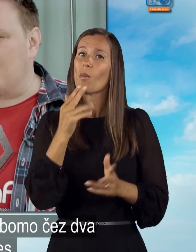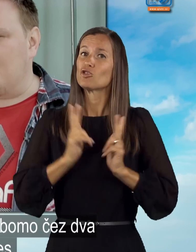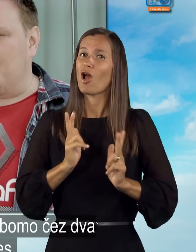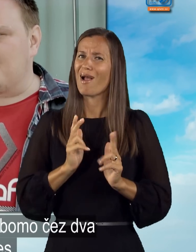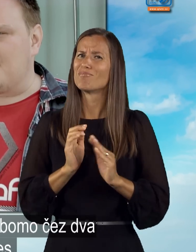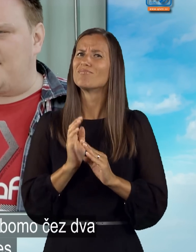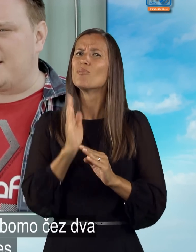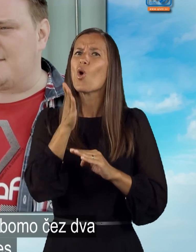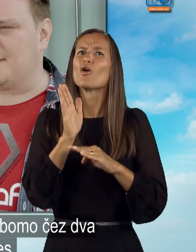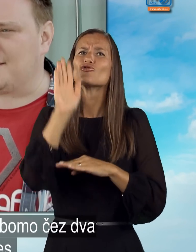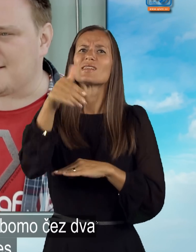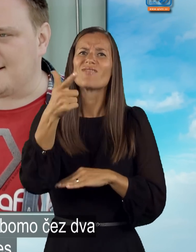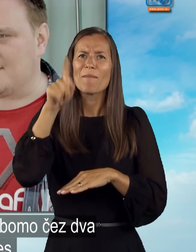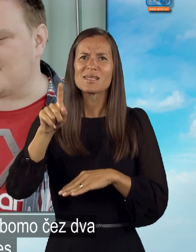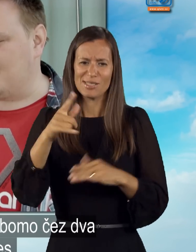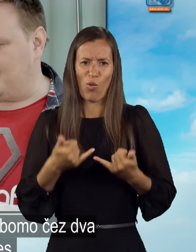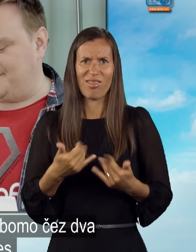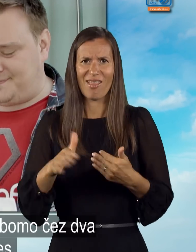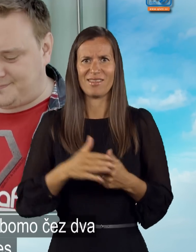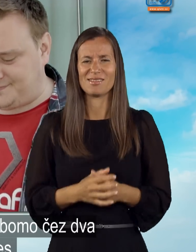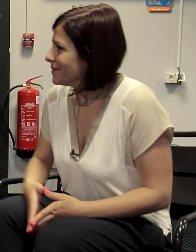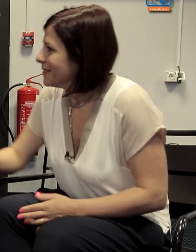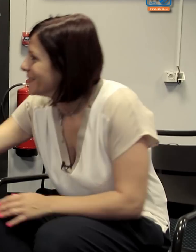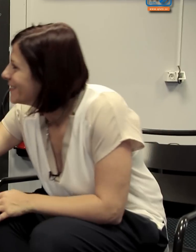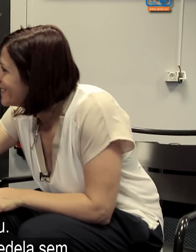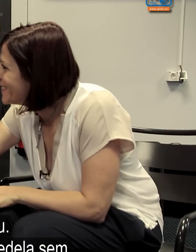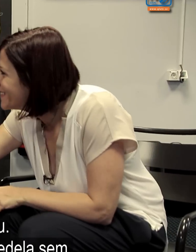ko mi čakam, da bomo čez 2 meseca od danes, vsaj to.